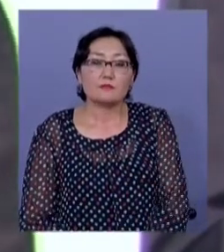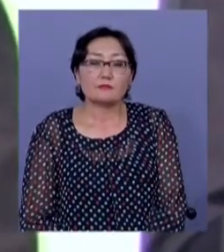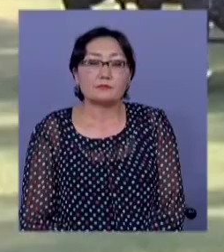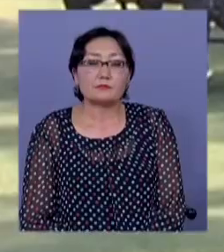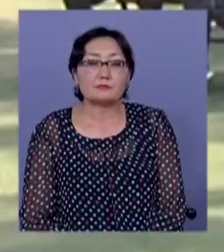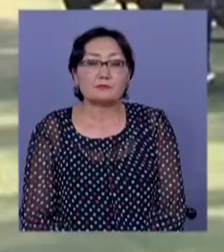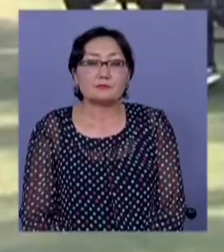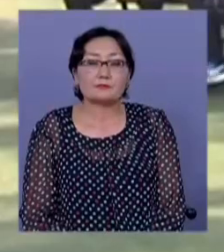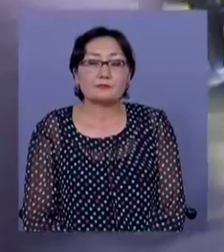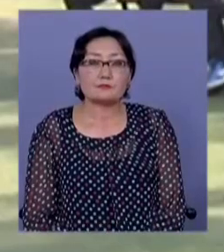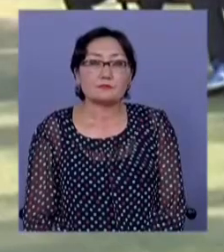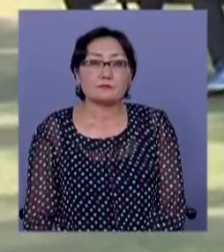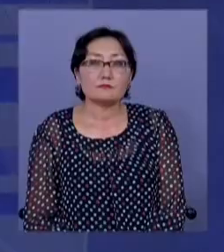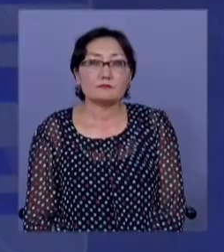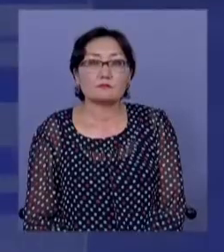Қалуов, Алматы телеарнасы.